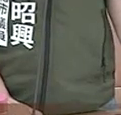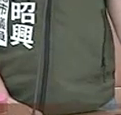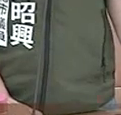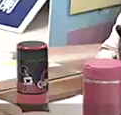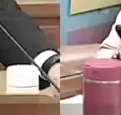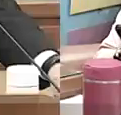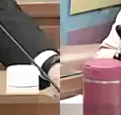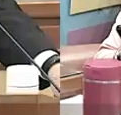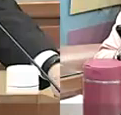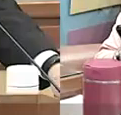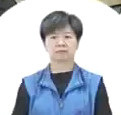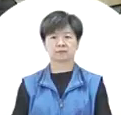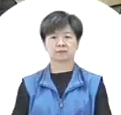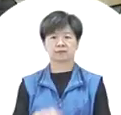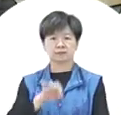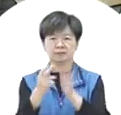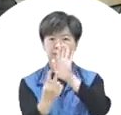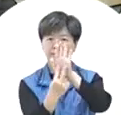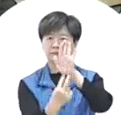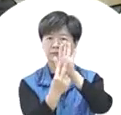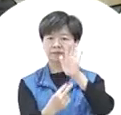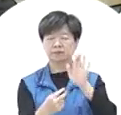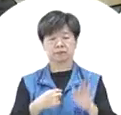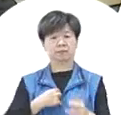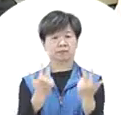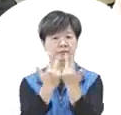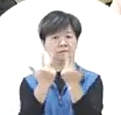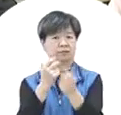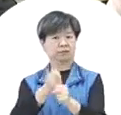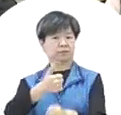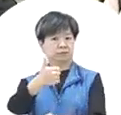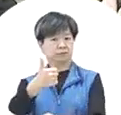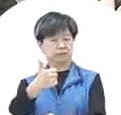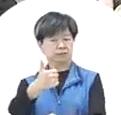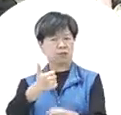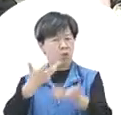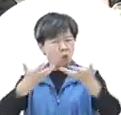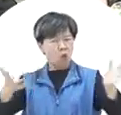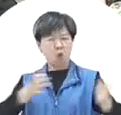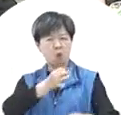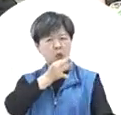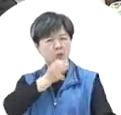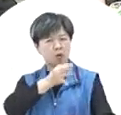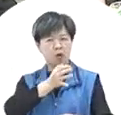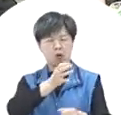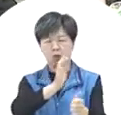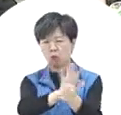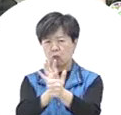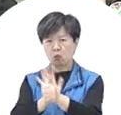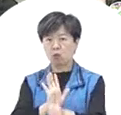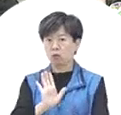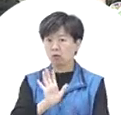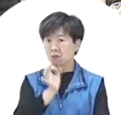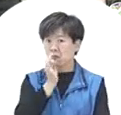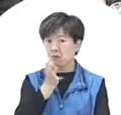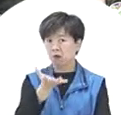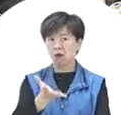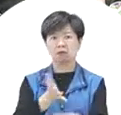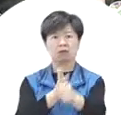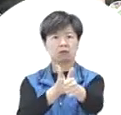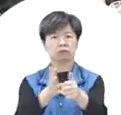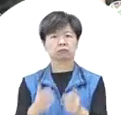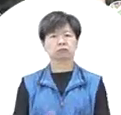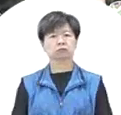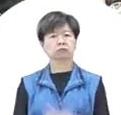然讲出我们新北市做得很好啊，我们做得够多了，做得够多了吗？您觉得新北市的